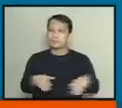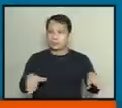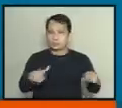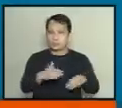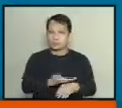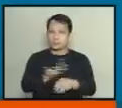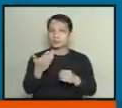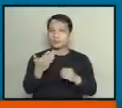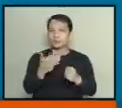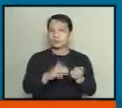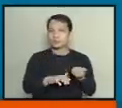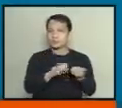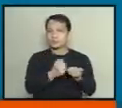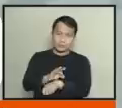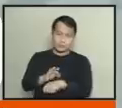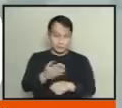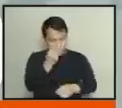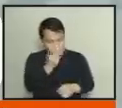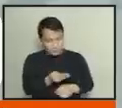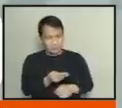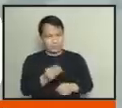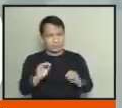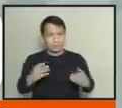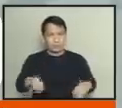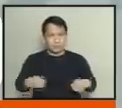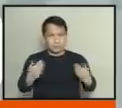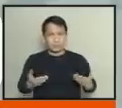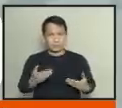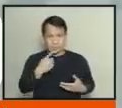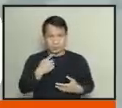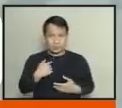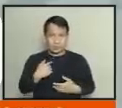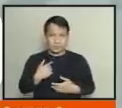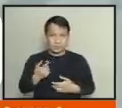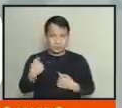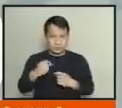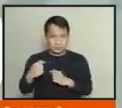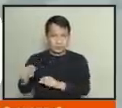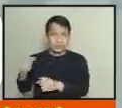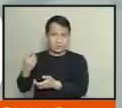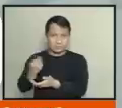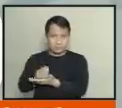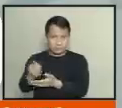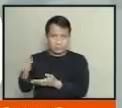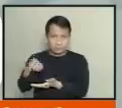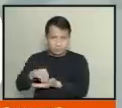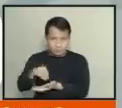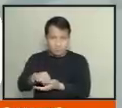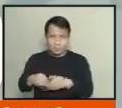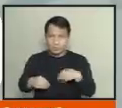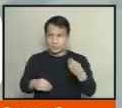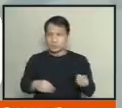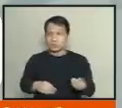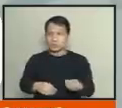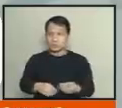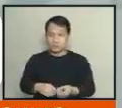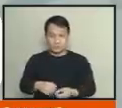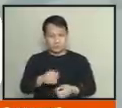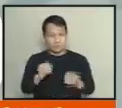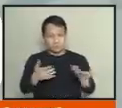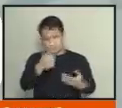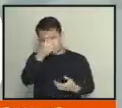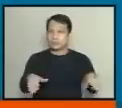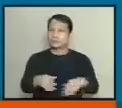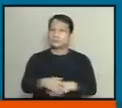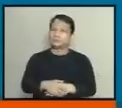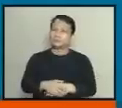ako, itabog ko, konting date muna at wala pang pera. So, dumidiskarte pa ako, mira muna ako kung ano may bigay. Okay. Ang wala, mag-taste muna tayo kung